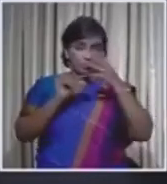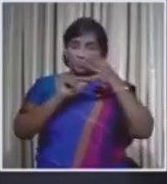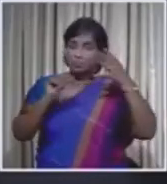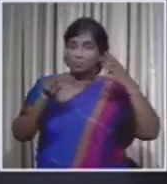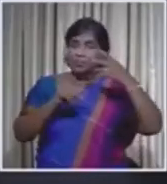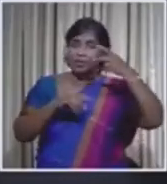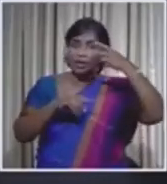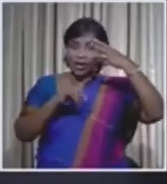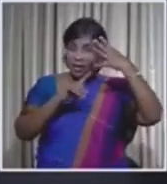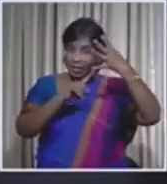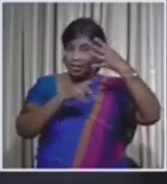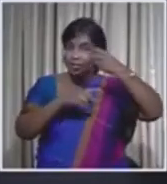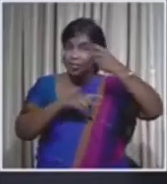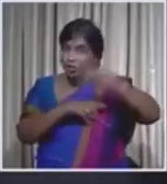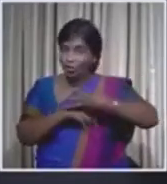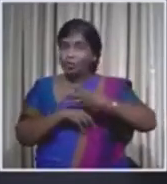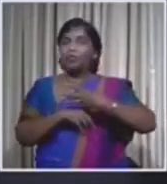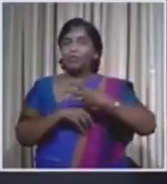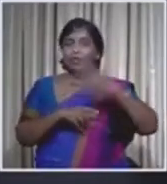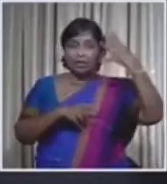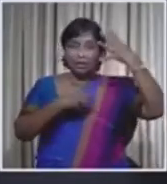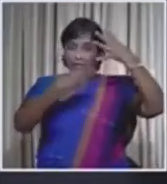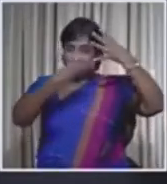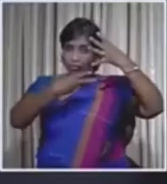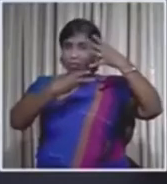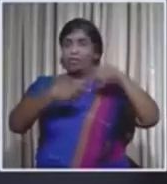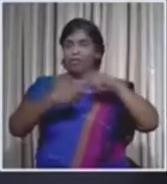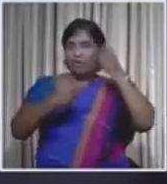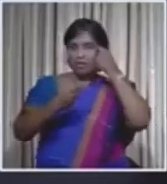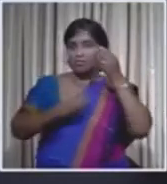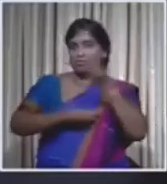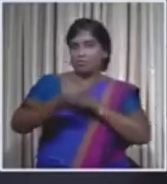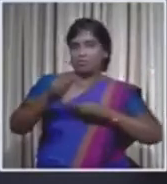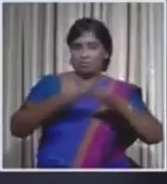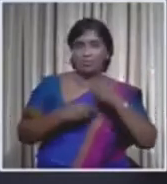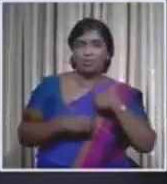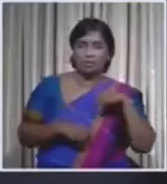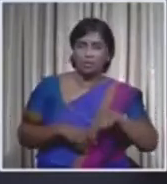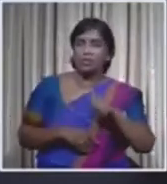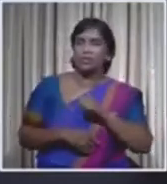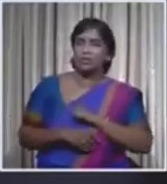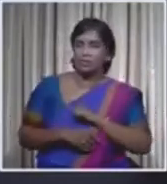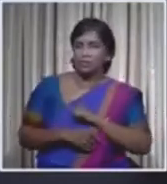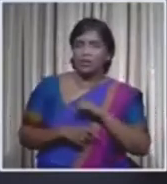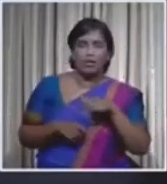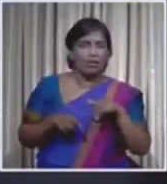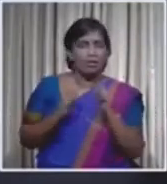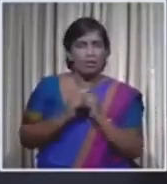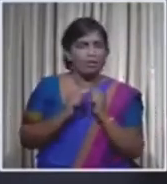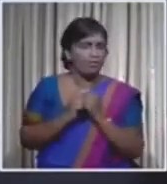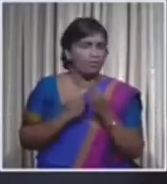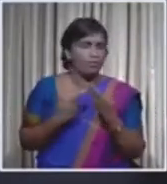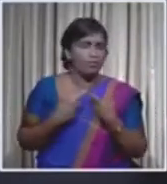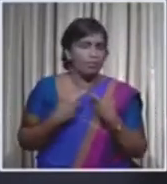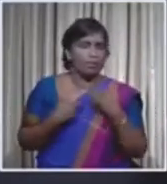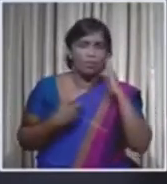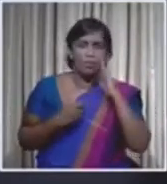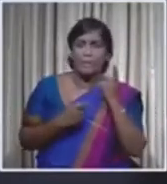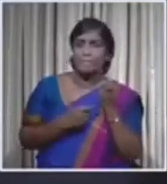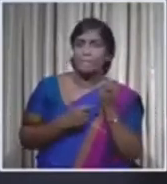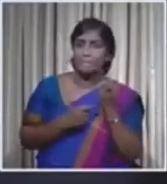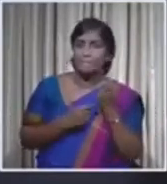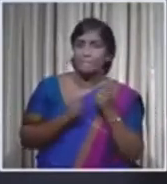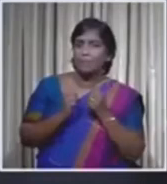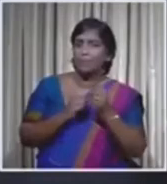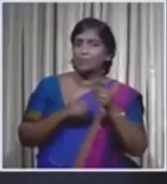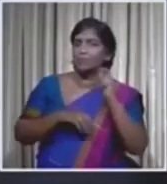තුන්වෙනි වගන්තිය යටතේ අදහස් වමාරුවක් කරන්න තියෙනවා. දැන් මම කැමති අපි මොකද්ද මේ විදේශ විනිමය ගැන